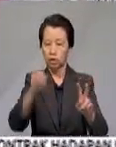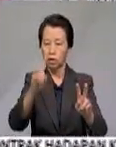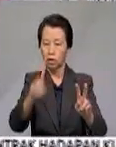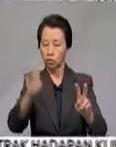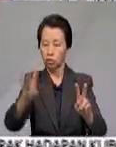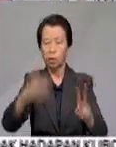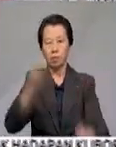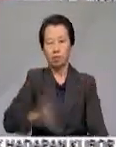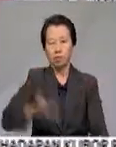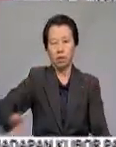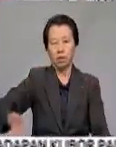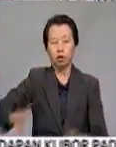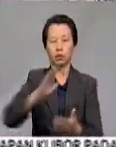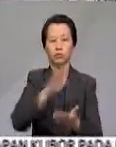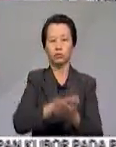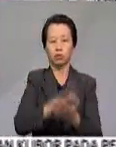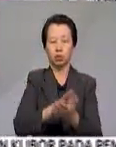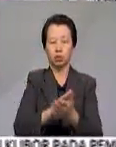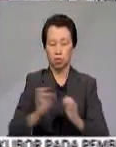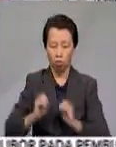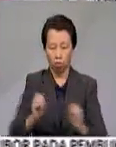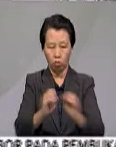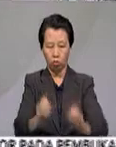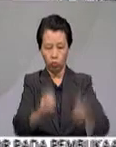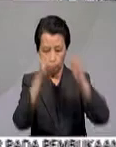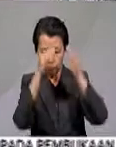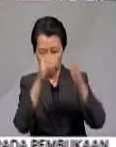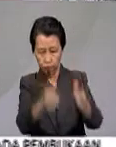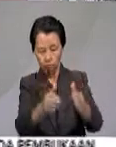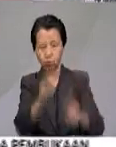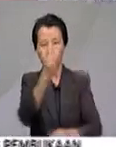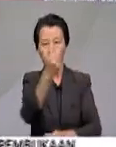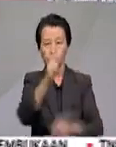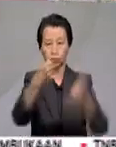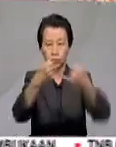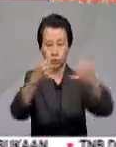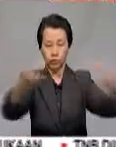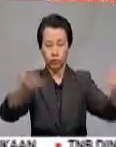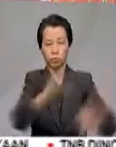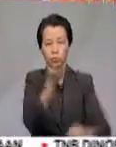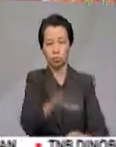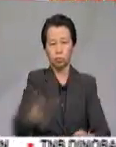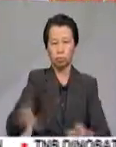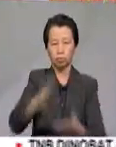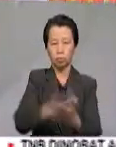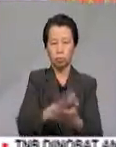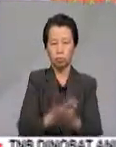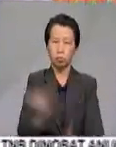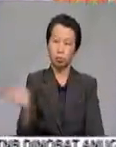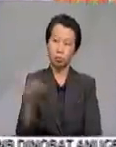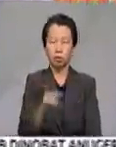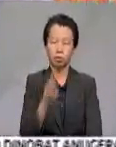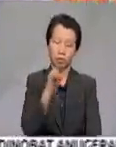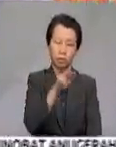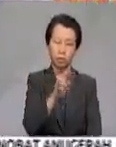2,718 barang sekolah. Operasi hari ini memberi tumpuan kepada 10 jenis barangan sekolah. Mari kita